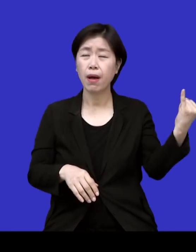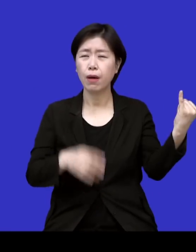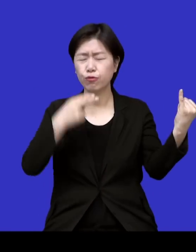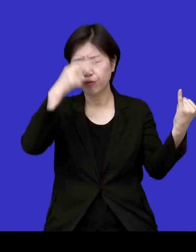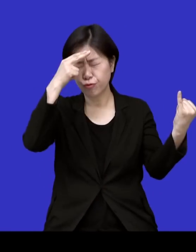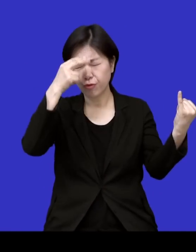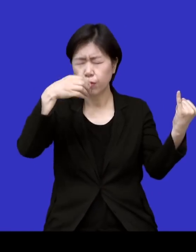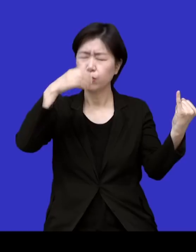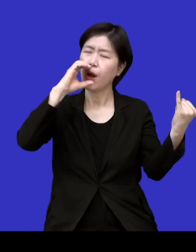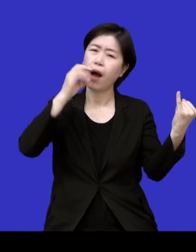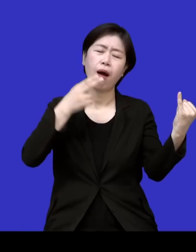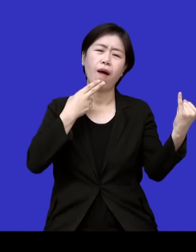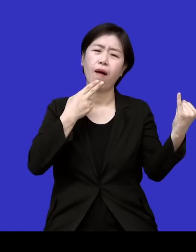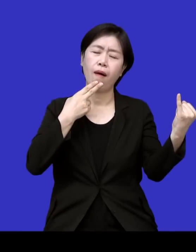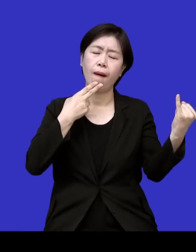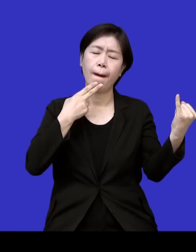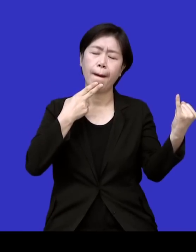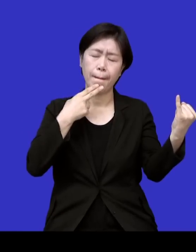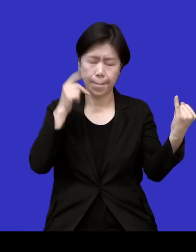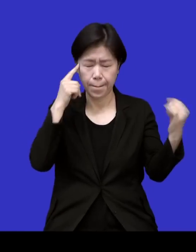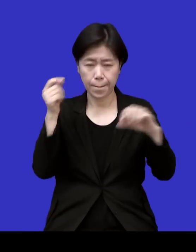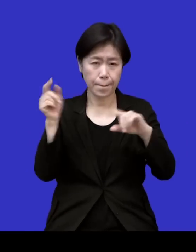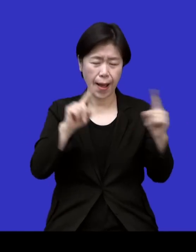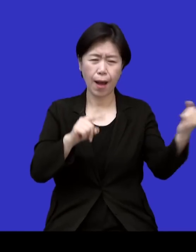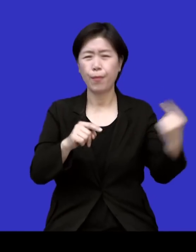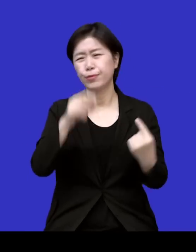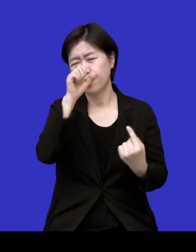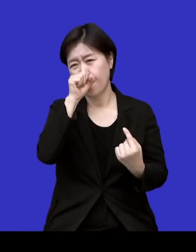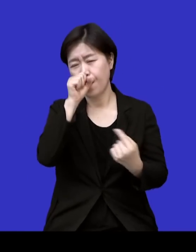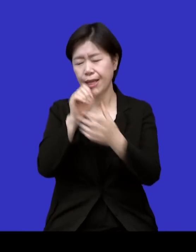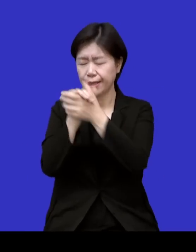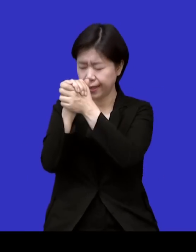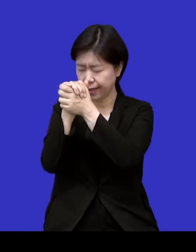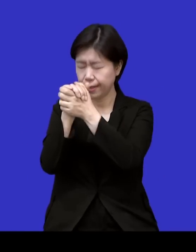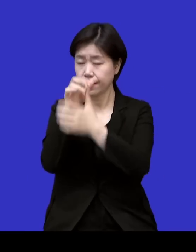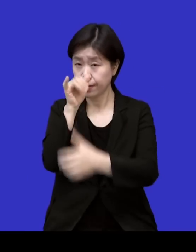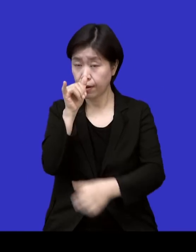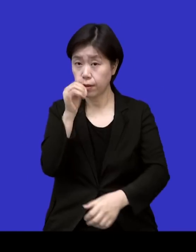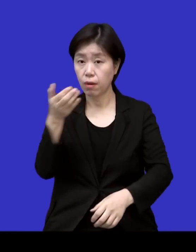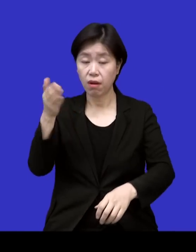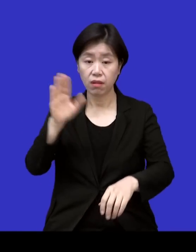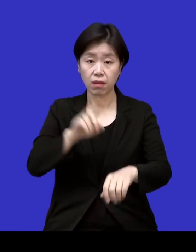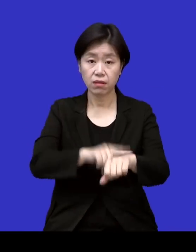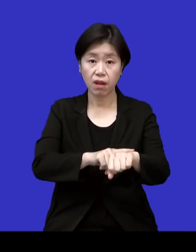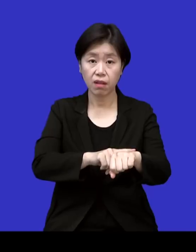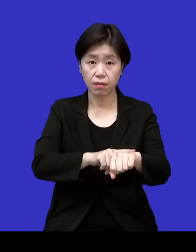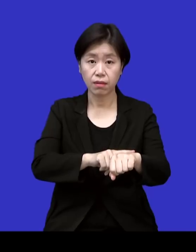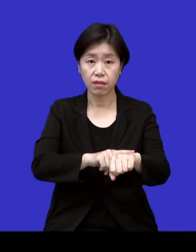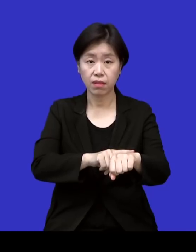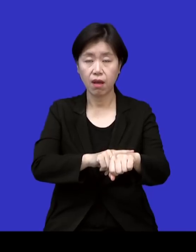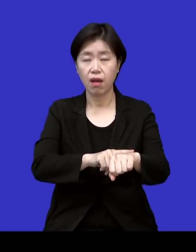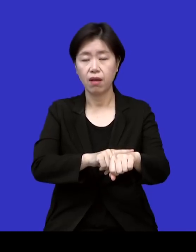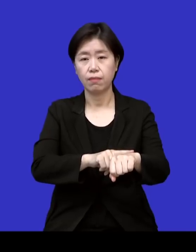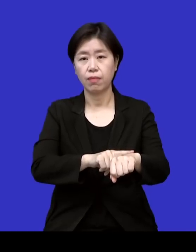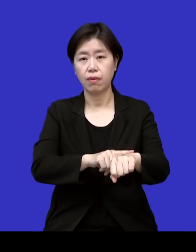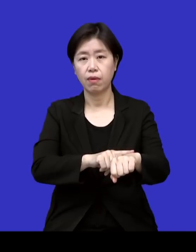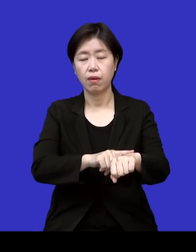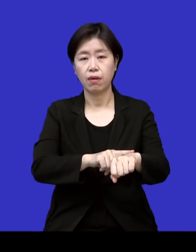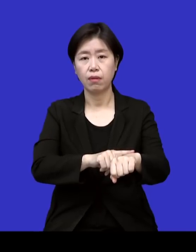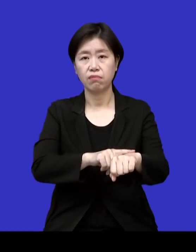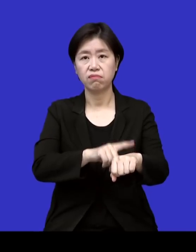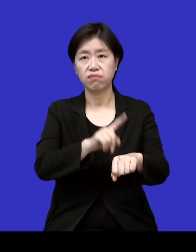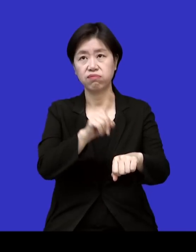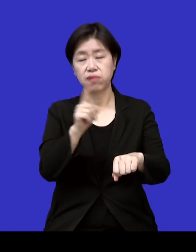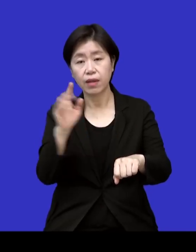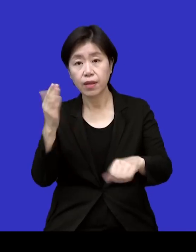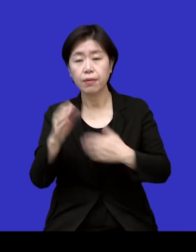하고. 근데 이제 10시 넘어가고 11시 이렇게 되면 이제 포기를 해요. 엄마가 이제 술을 마시고 오겠구나. 예.